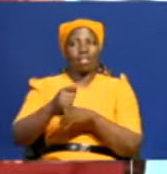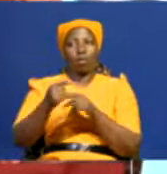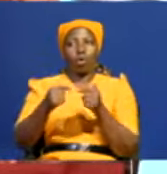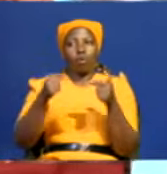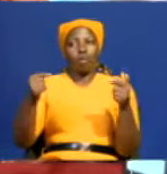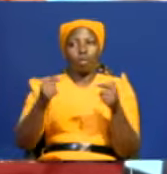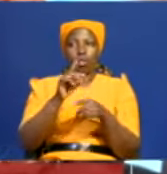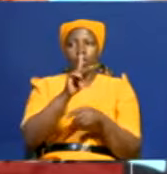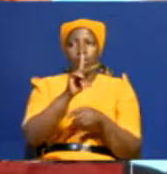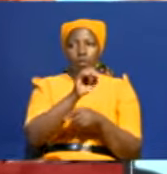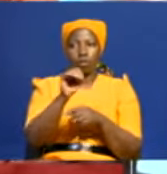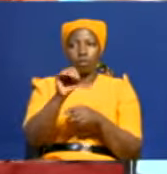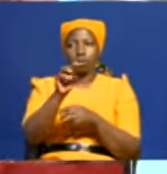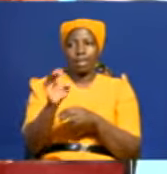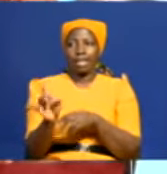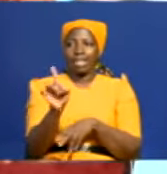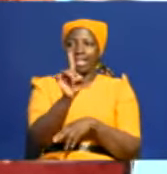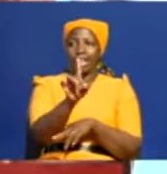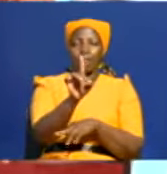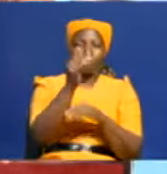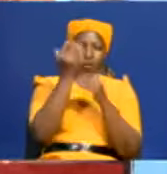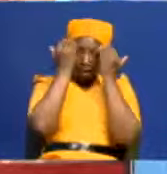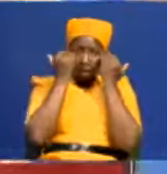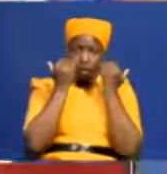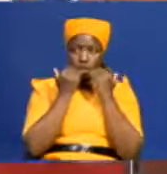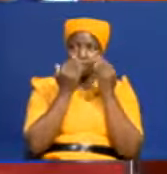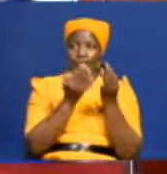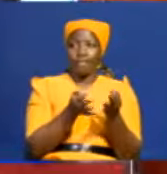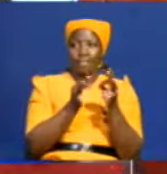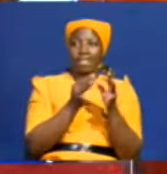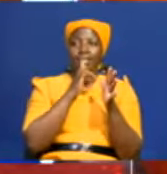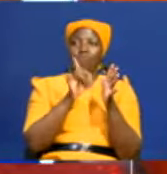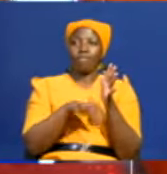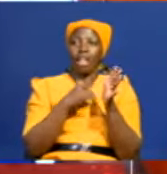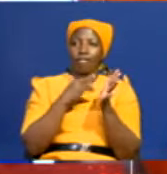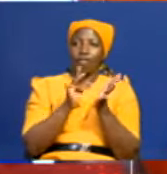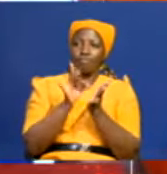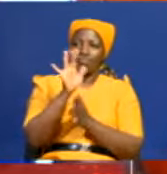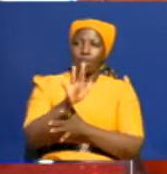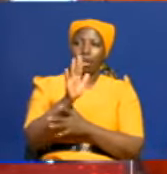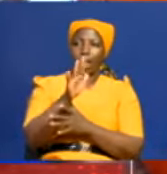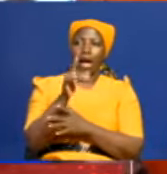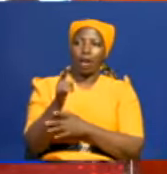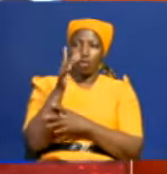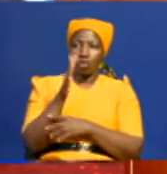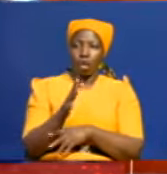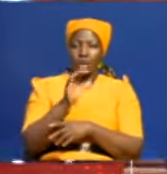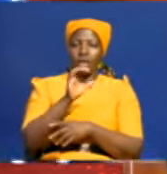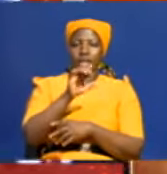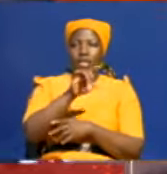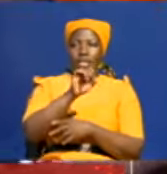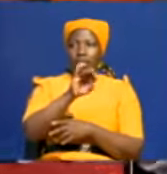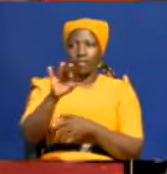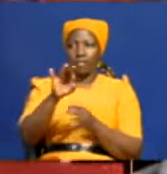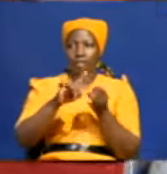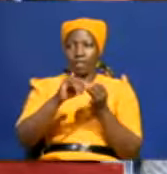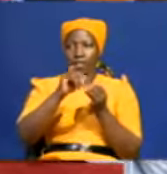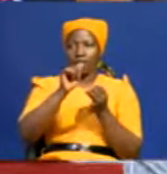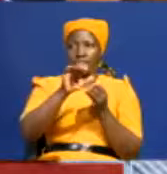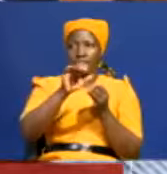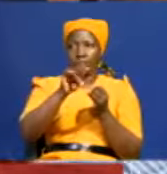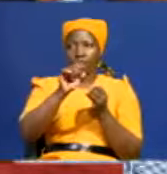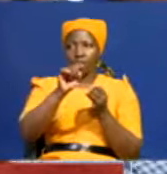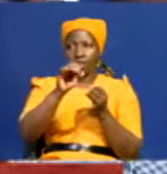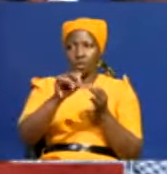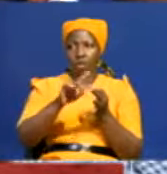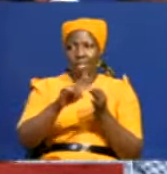hicho binafsi, aliambia mahakama kuwa amewafuta kazi mawakili wake Cliff Ombeta, Jackson Omwanza na Atia Koingati, na